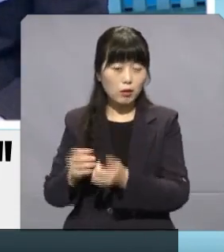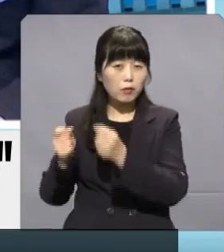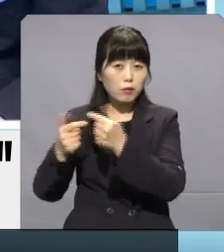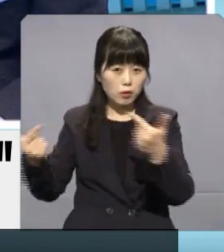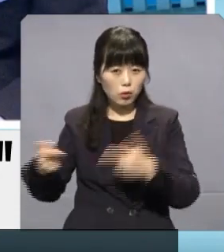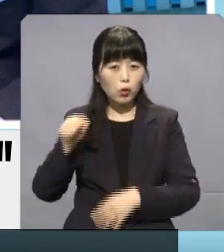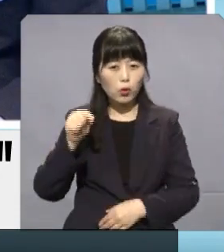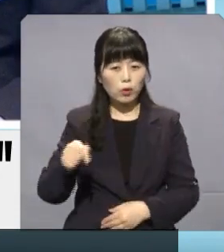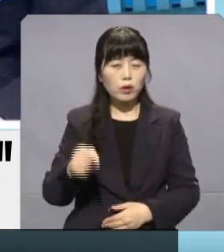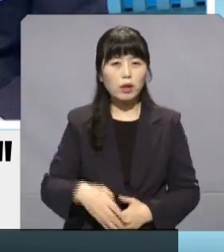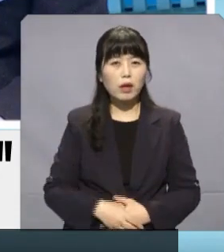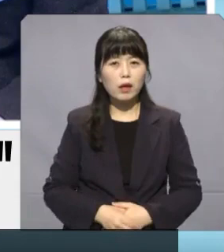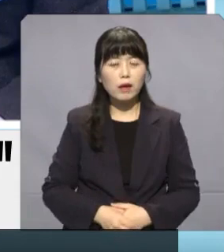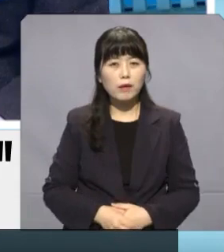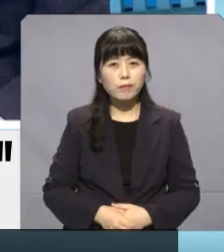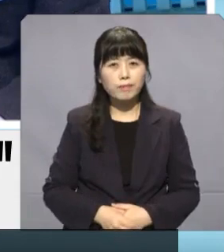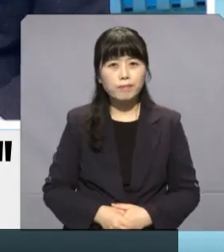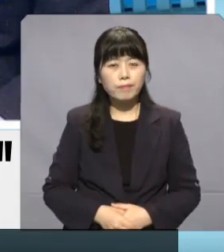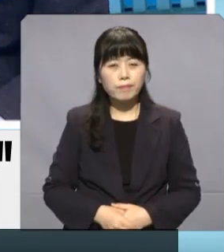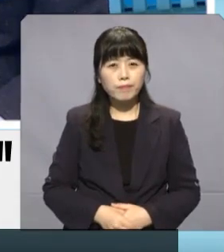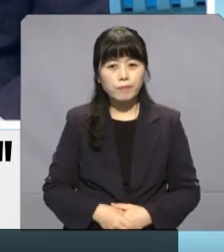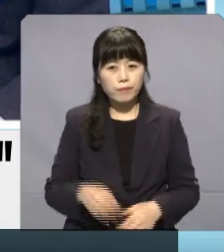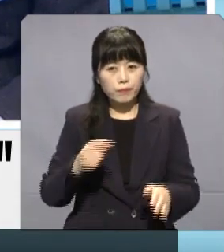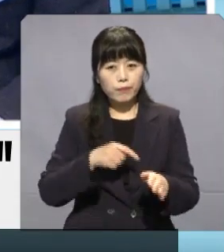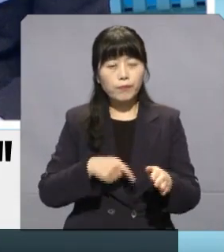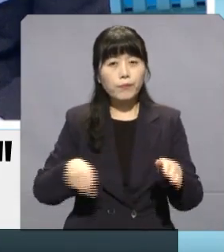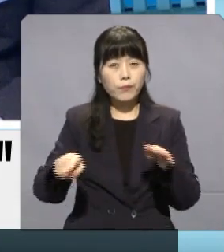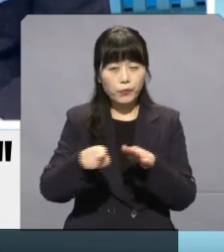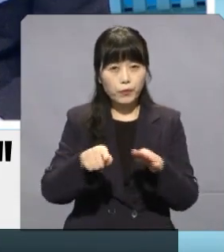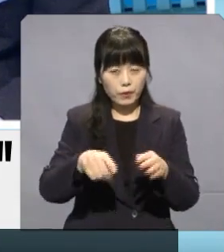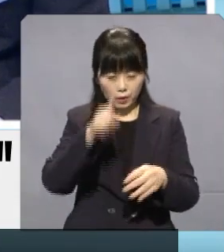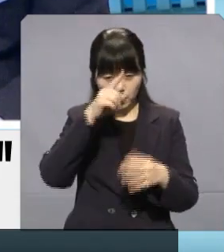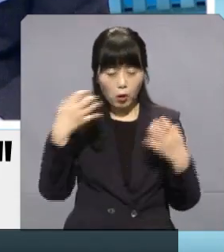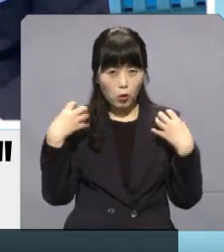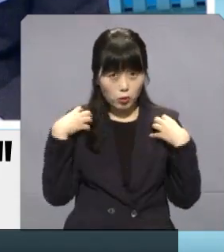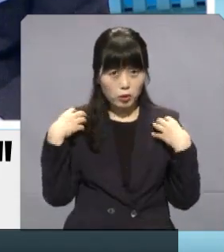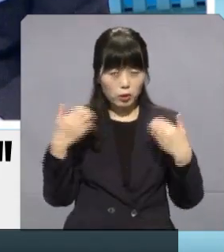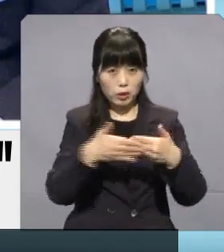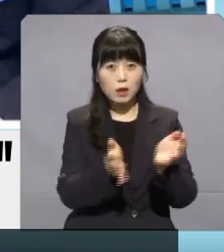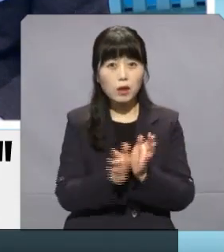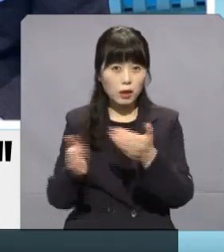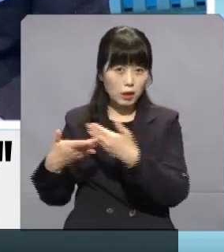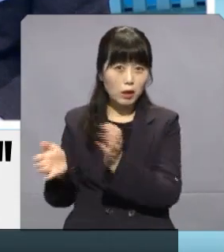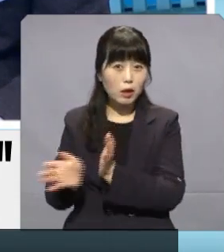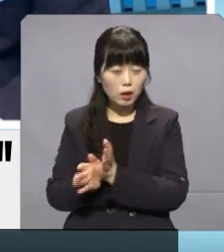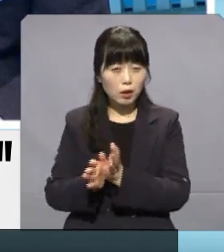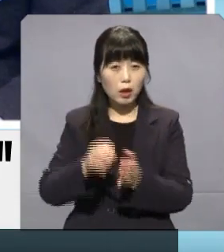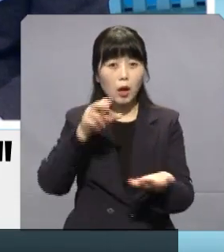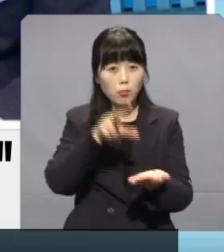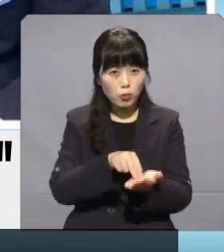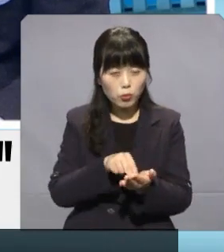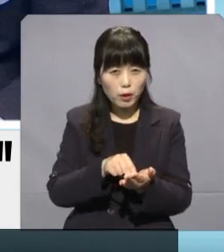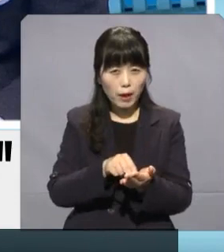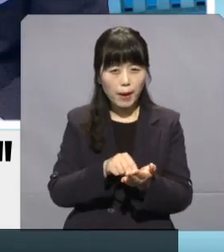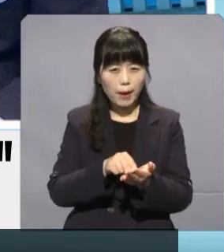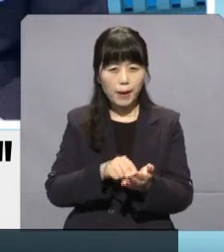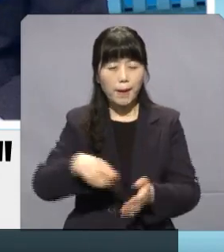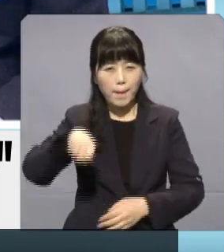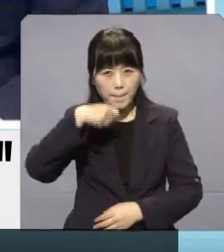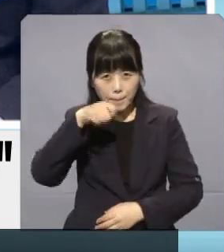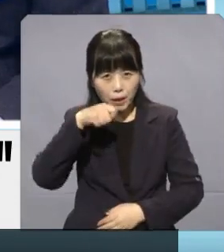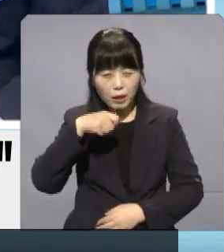이게 마치 진영의 문제 그리고 시민단체장이 자기 진영의 어떤 밥그릇 싸움처럼